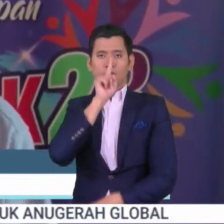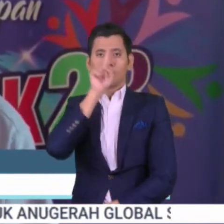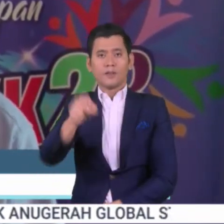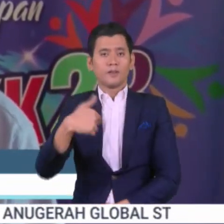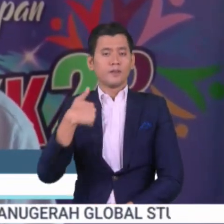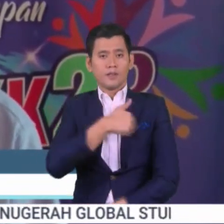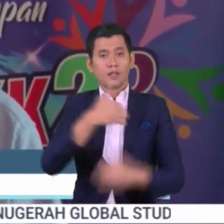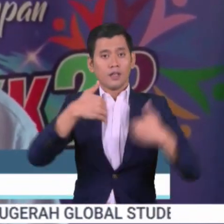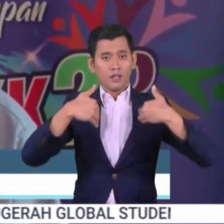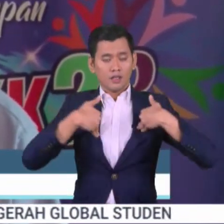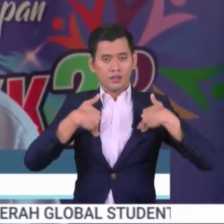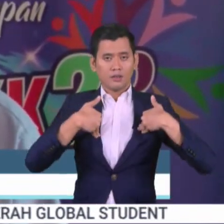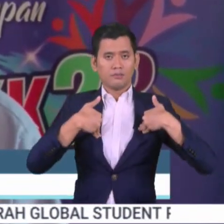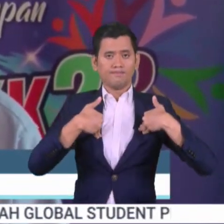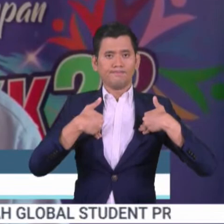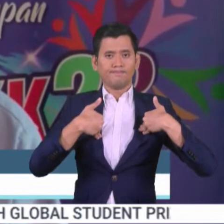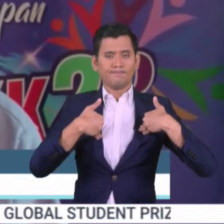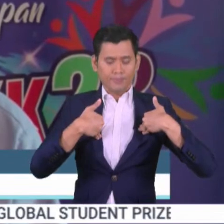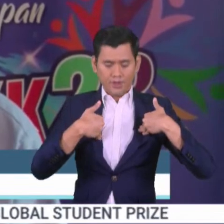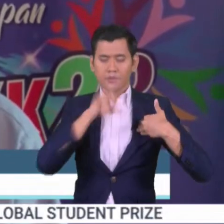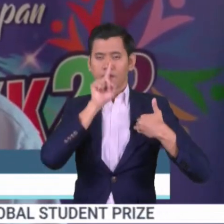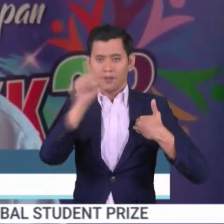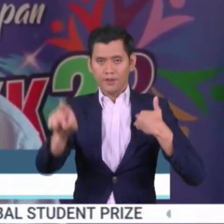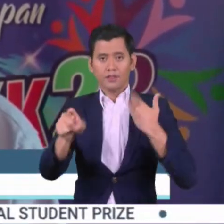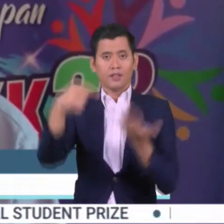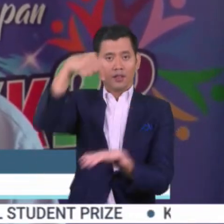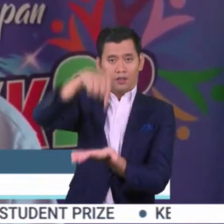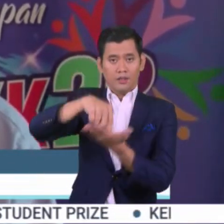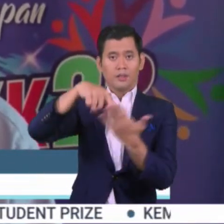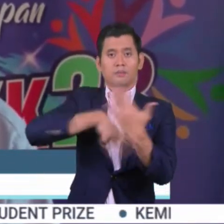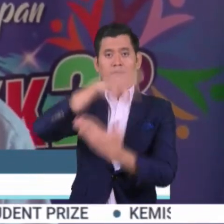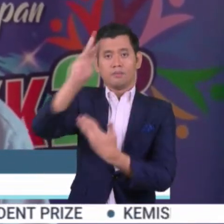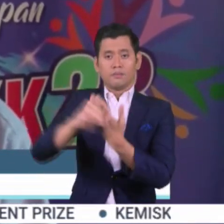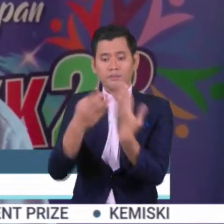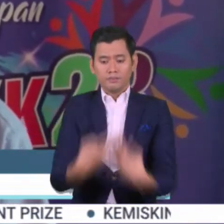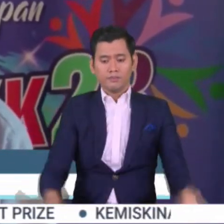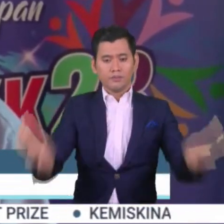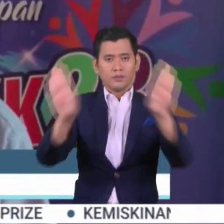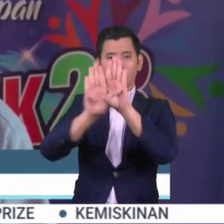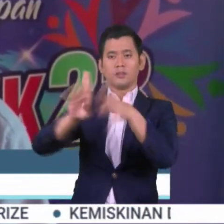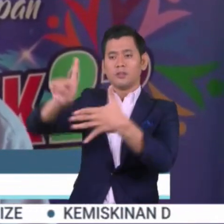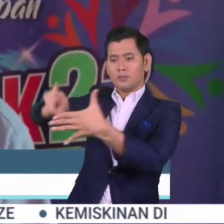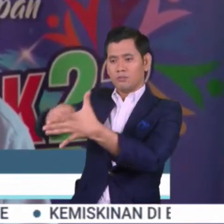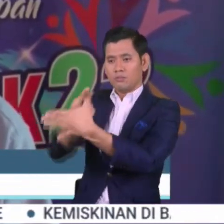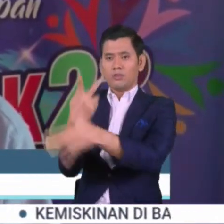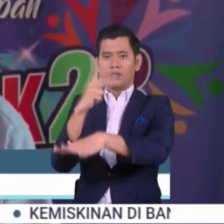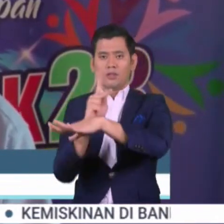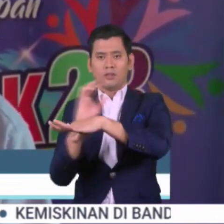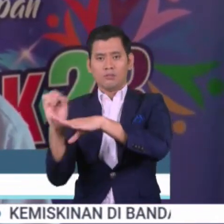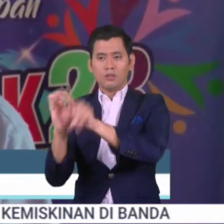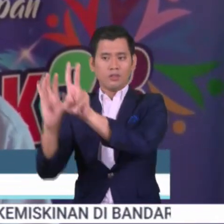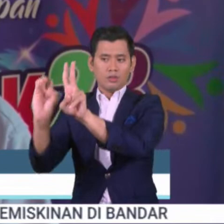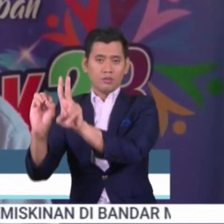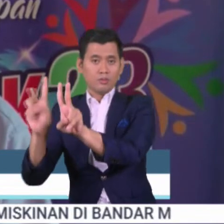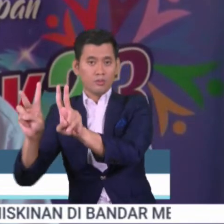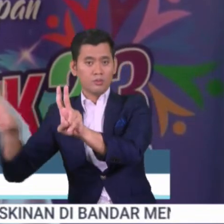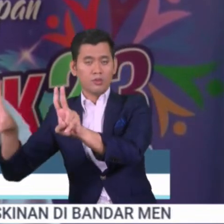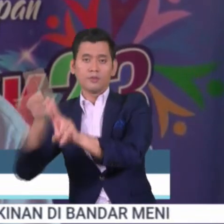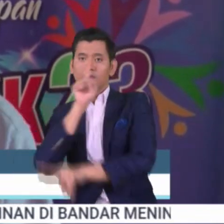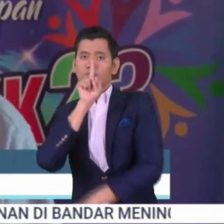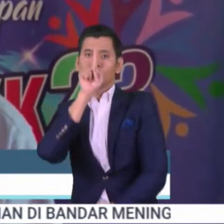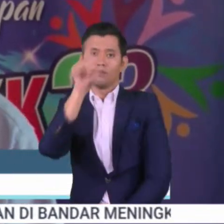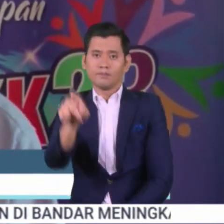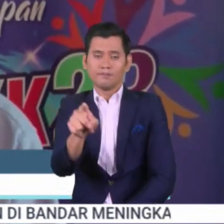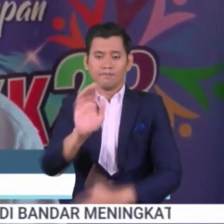ada, ini adalah program penutup, penutupan Bulan Koperasi Kebangsaan 2023. Di mana ini